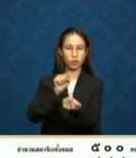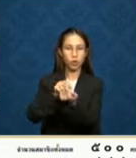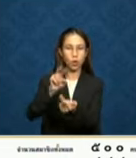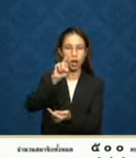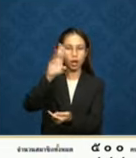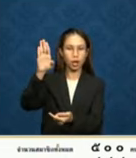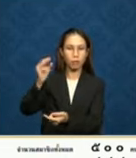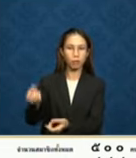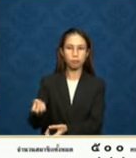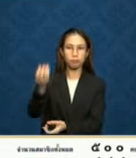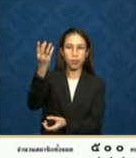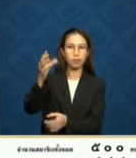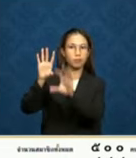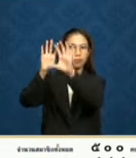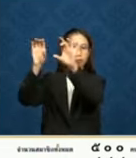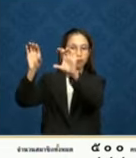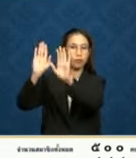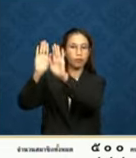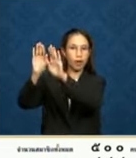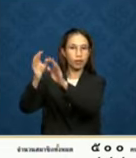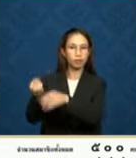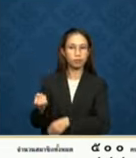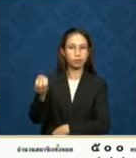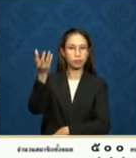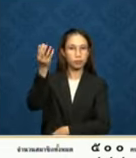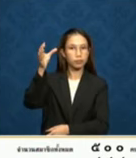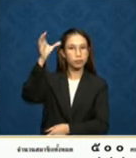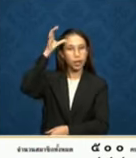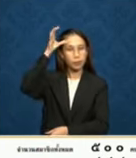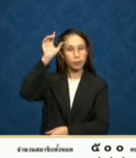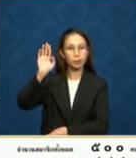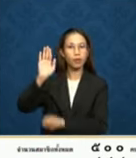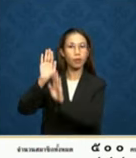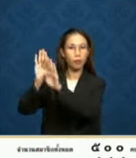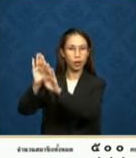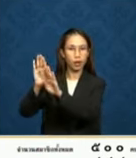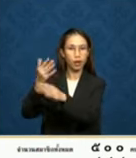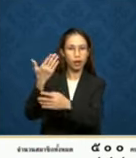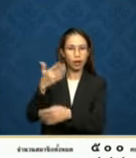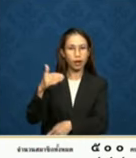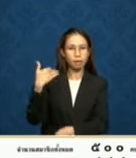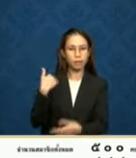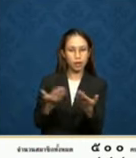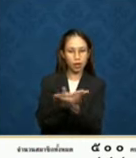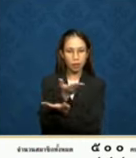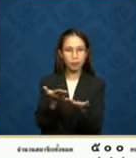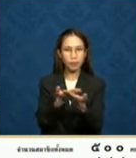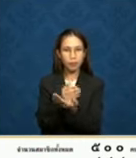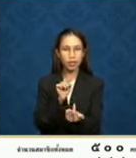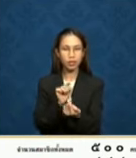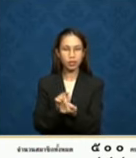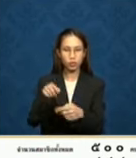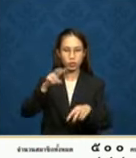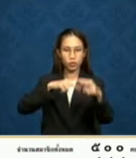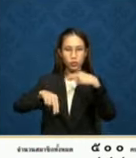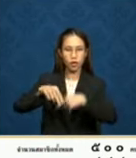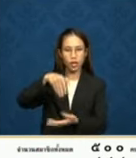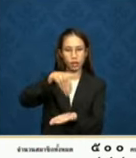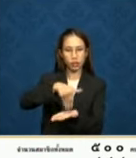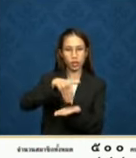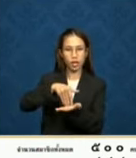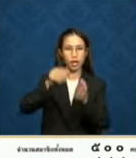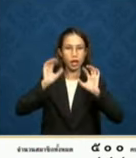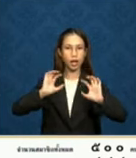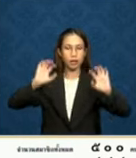Cloud Center of Excellenceให้ DGA นะครับมี Talent Pool ที่คอยให้คำปรึกษาในการ Utilize Cloud กับหน่วยงานภาครั